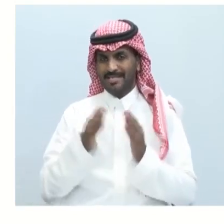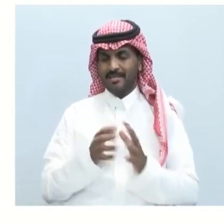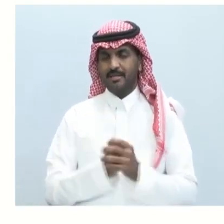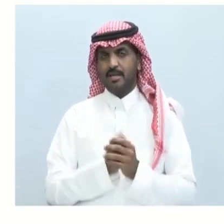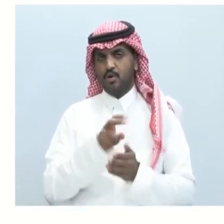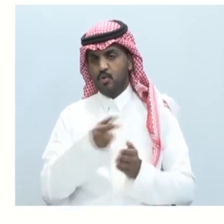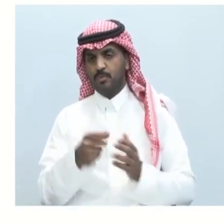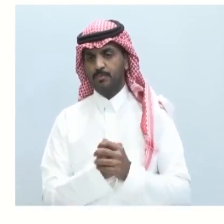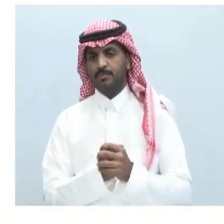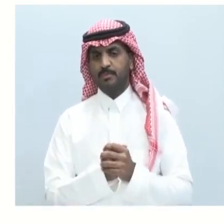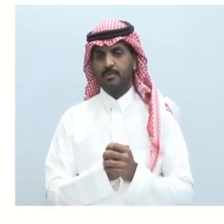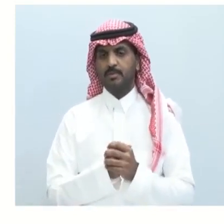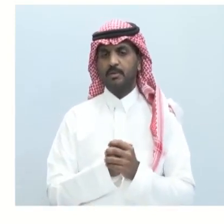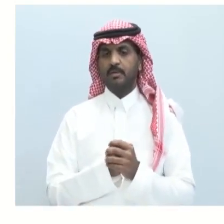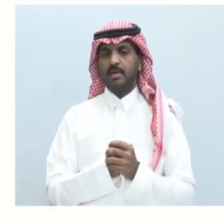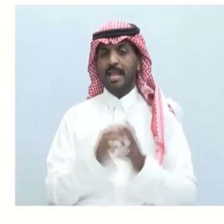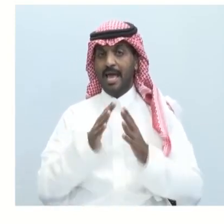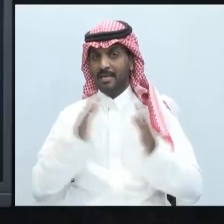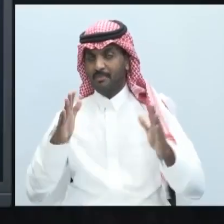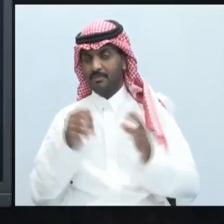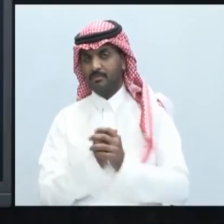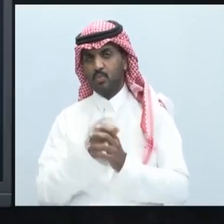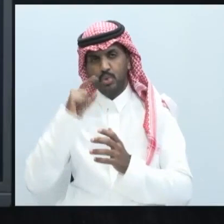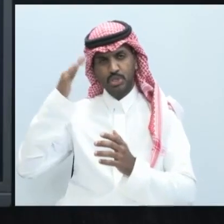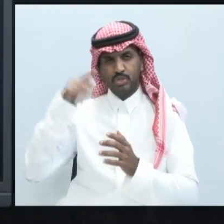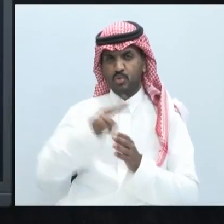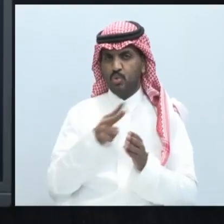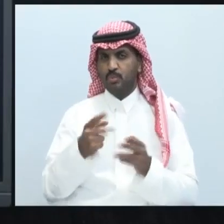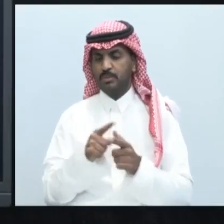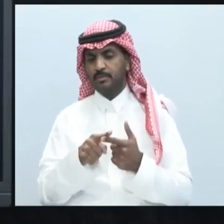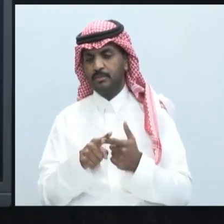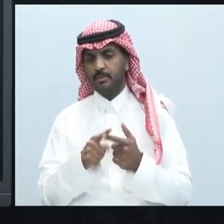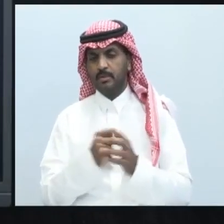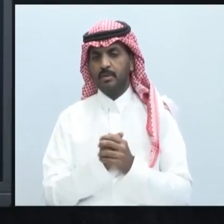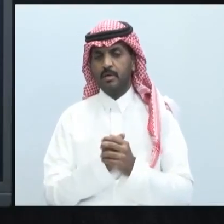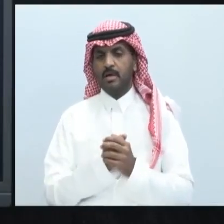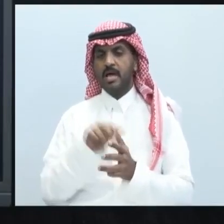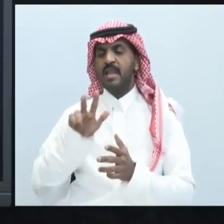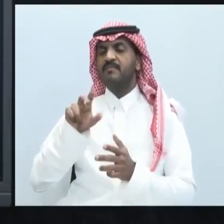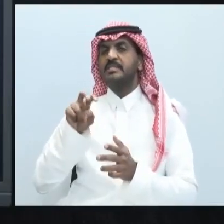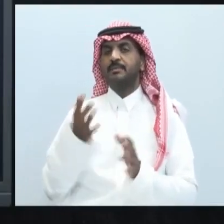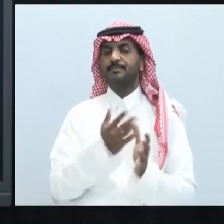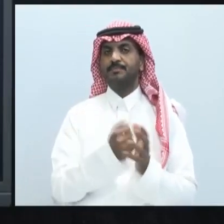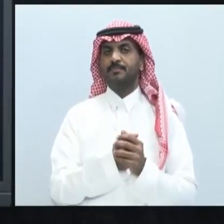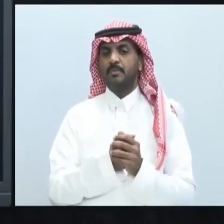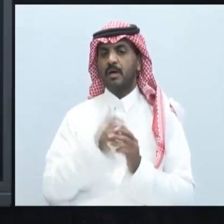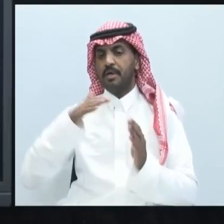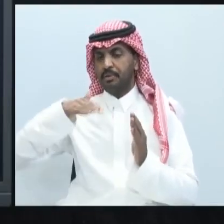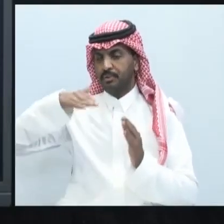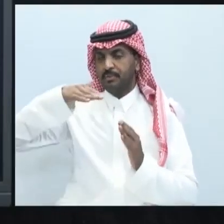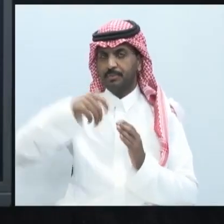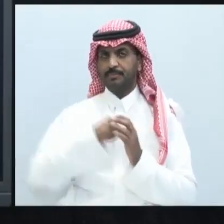النوع ثم الاكبر من النوع الجنس ثم الاكبر منها الفصيله ثم